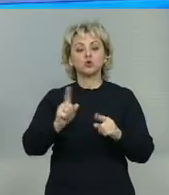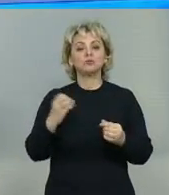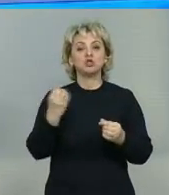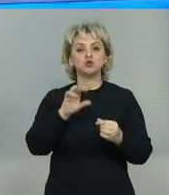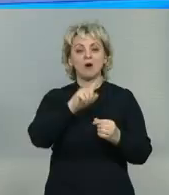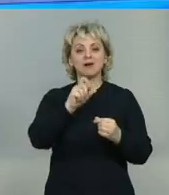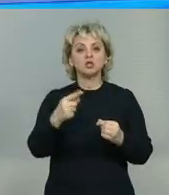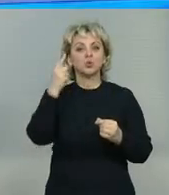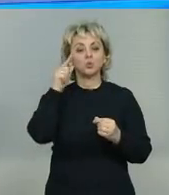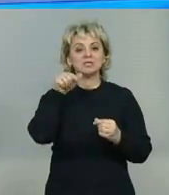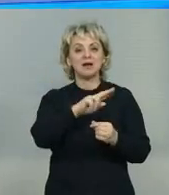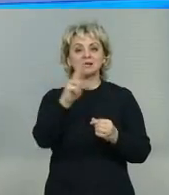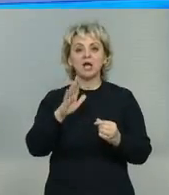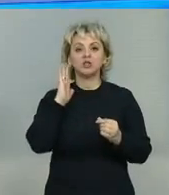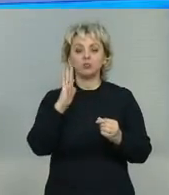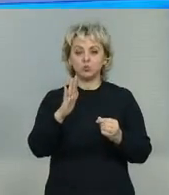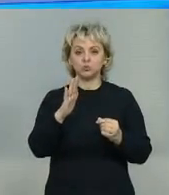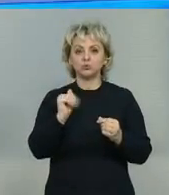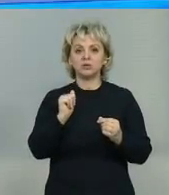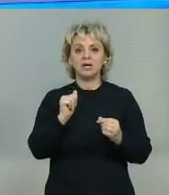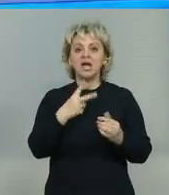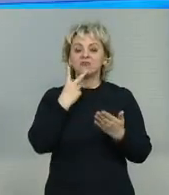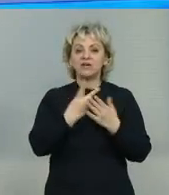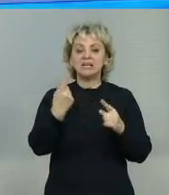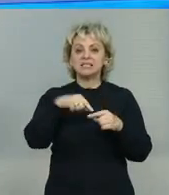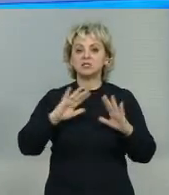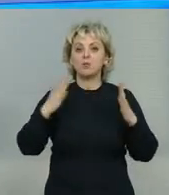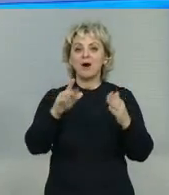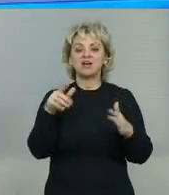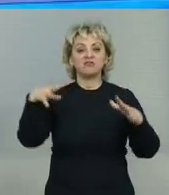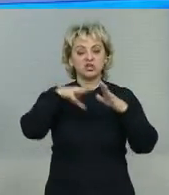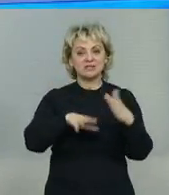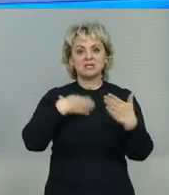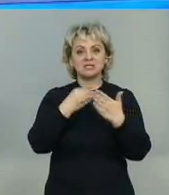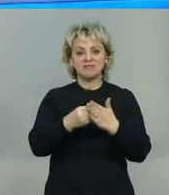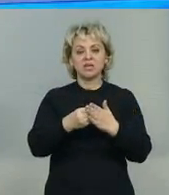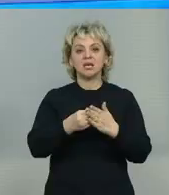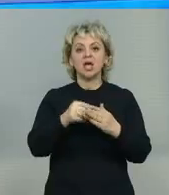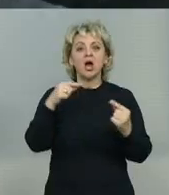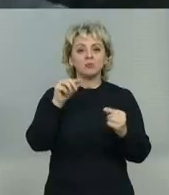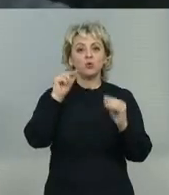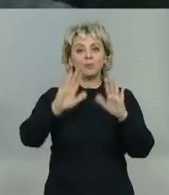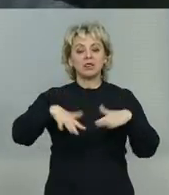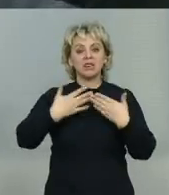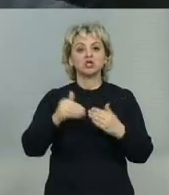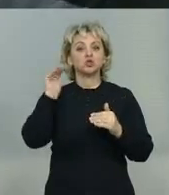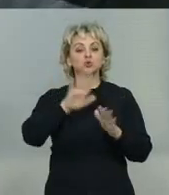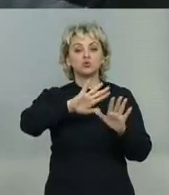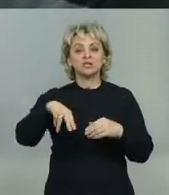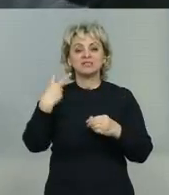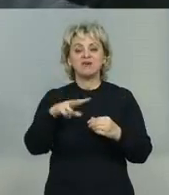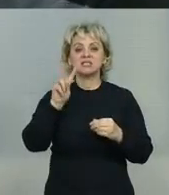раз узнать, каким будут выглядеть эти парки, ну и внести свои конструктивные предложения. Слушания